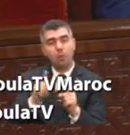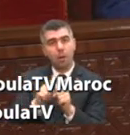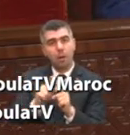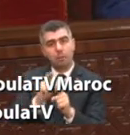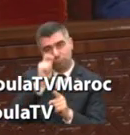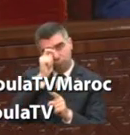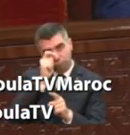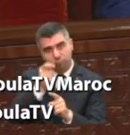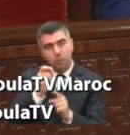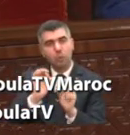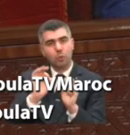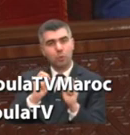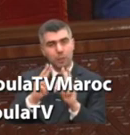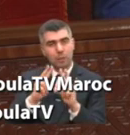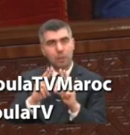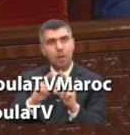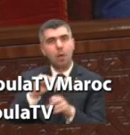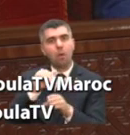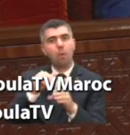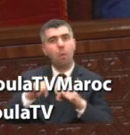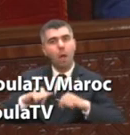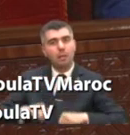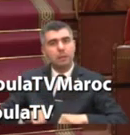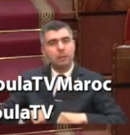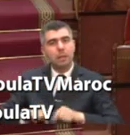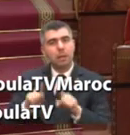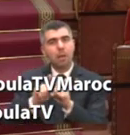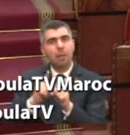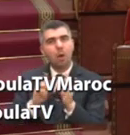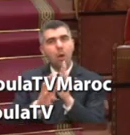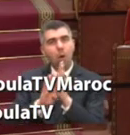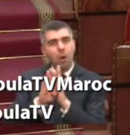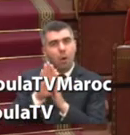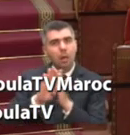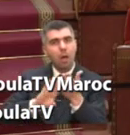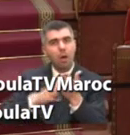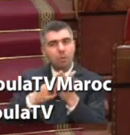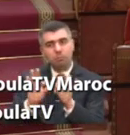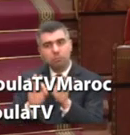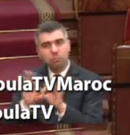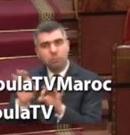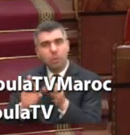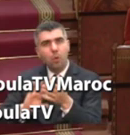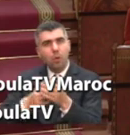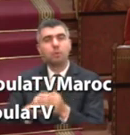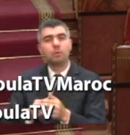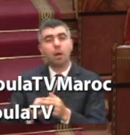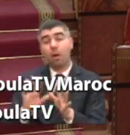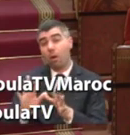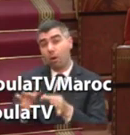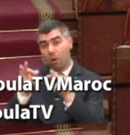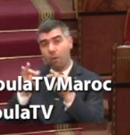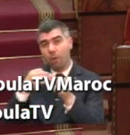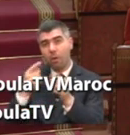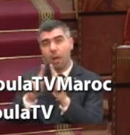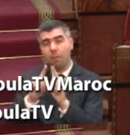الدولة على ما أنجزته بلادنا في مجال التشريعي وفي المجال التنظيمي. يكفي أن نشير إلى الخطة